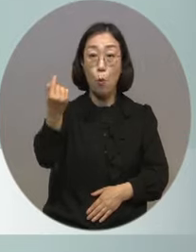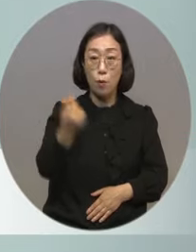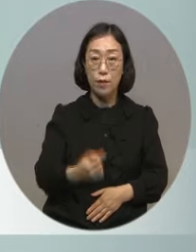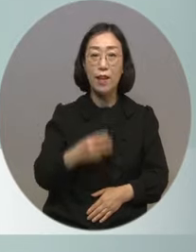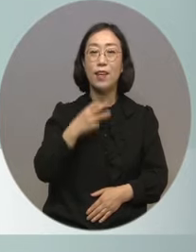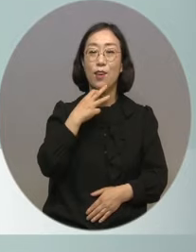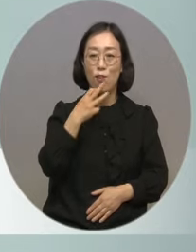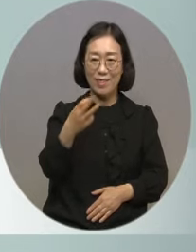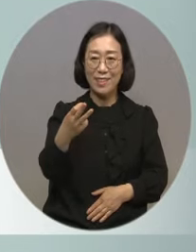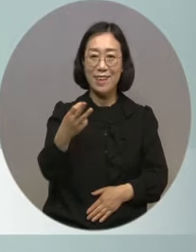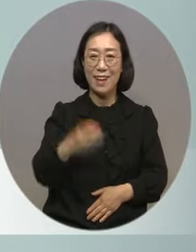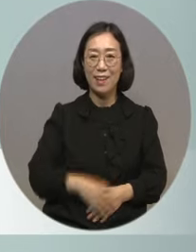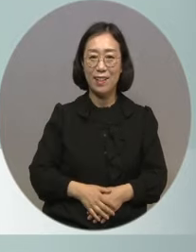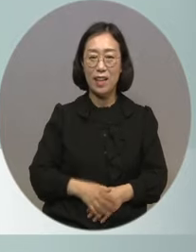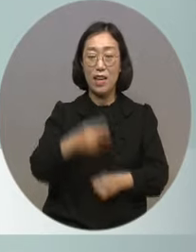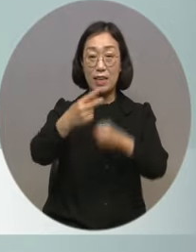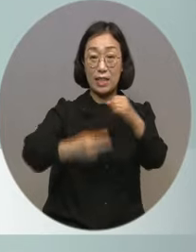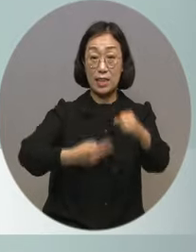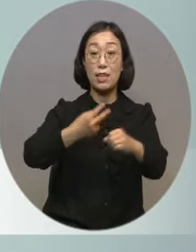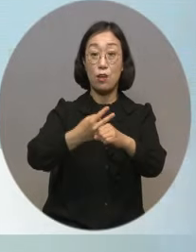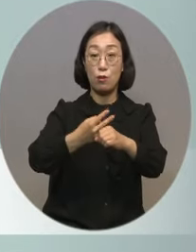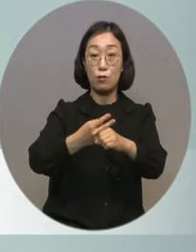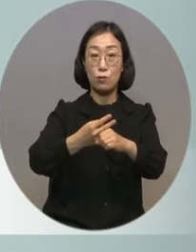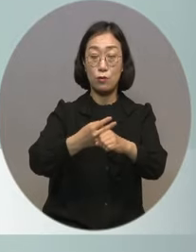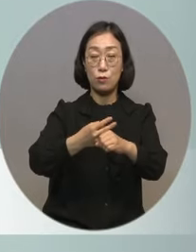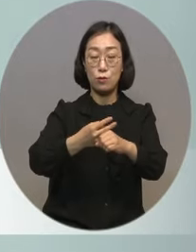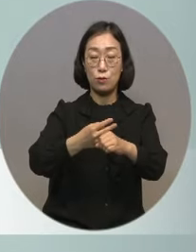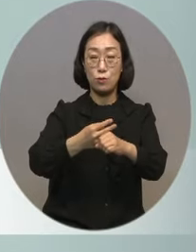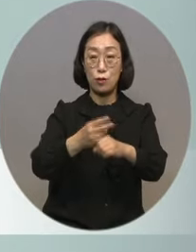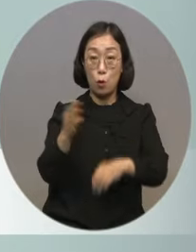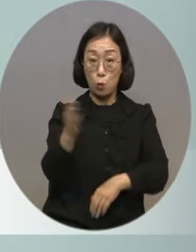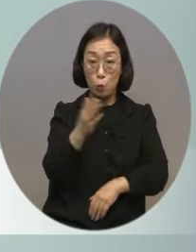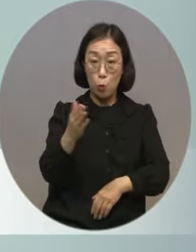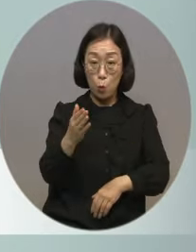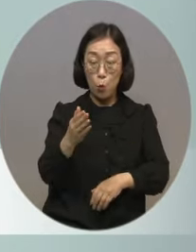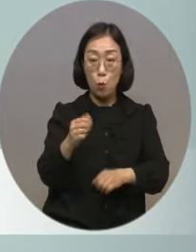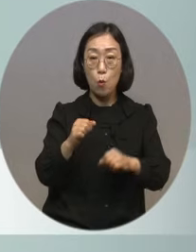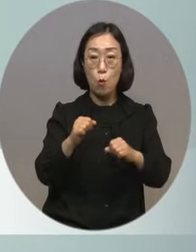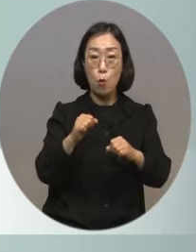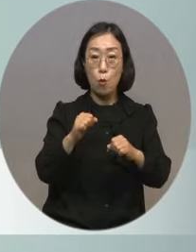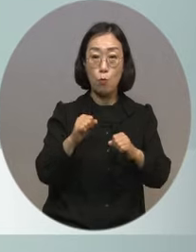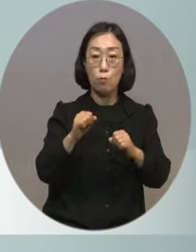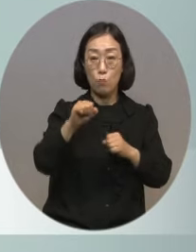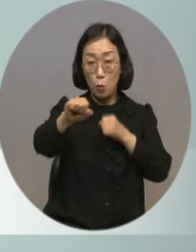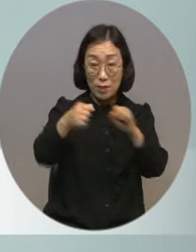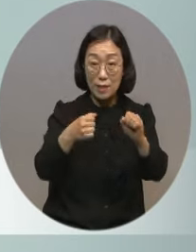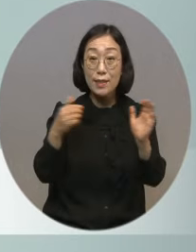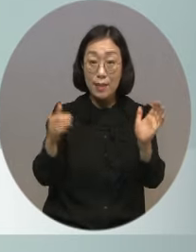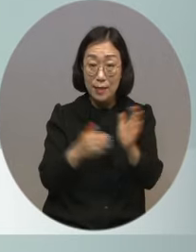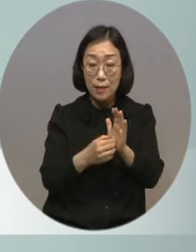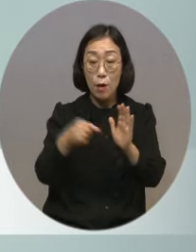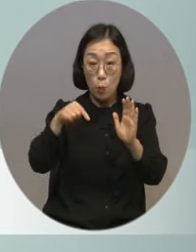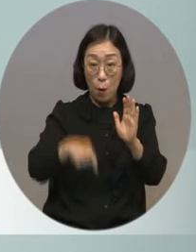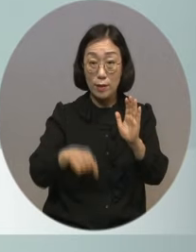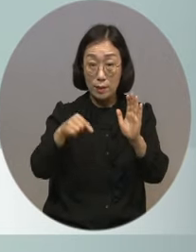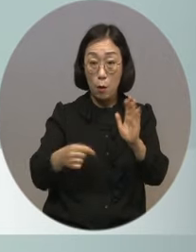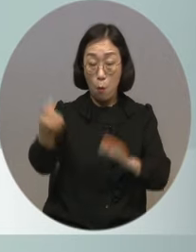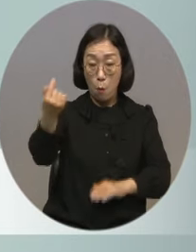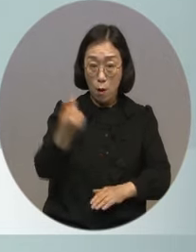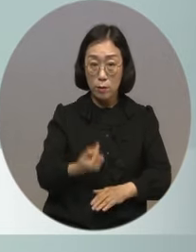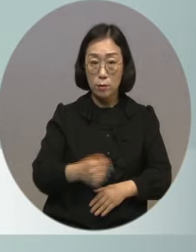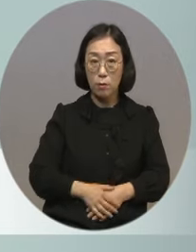제가 13살이기 때문에 한 2년 정도의 운동을 하고 한국에 왔고요. 아마 북한에